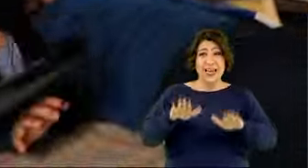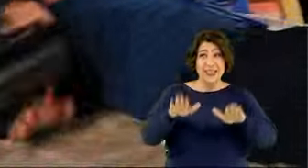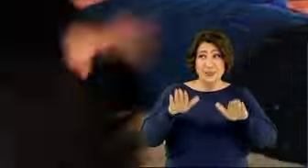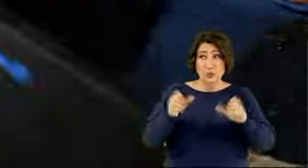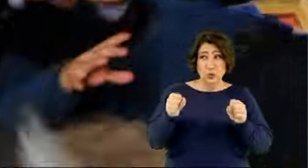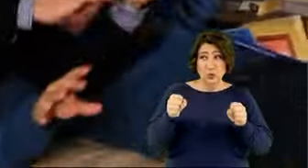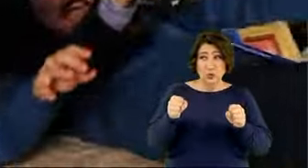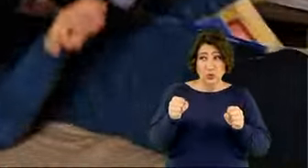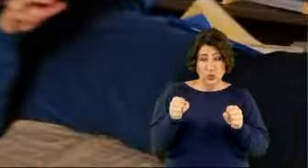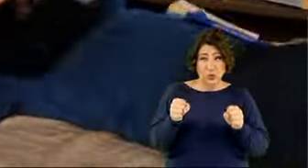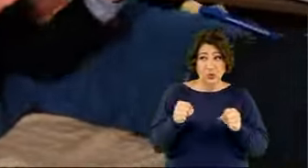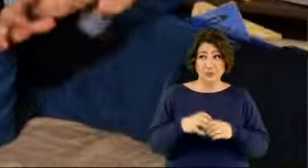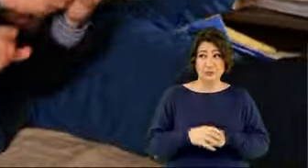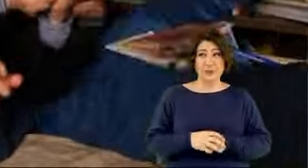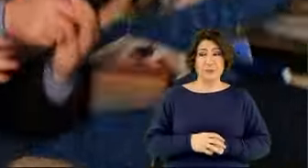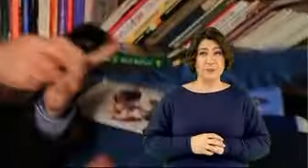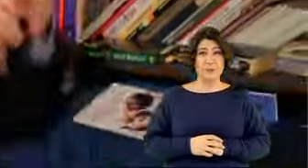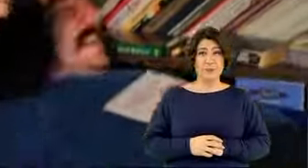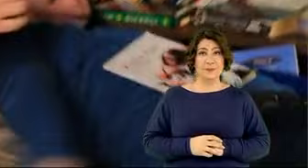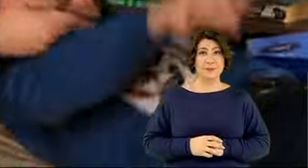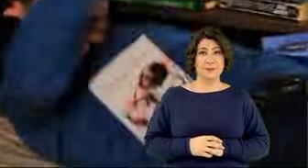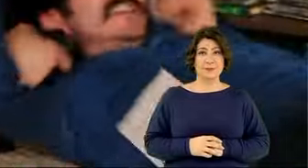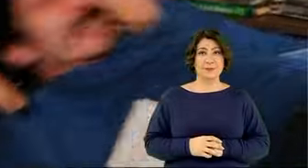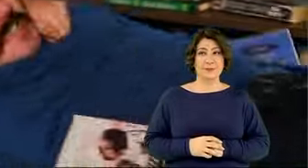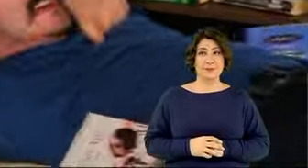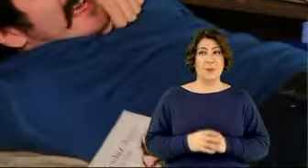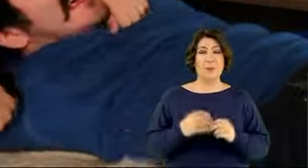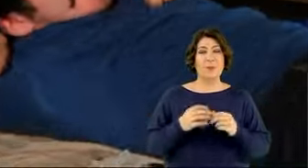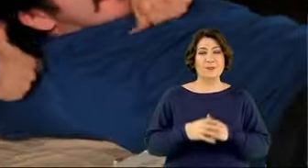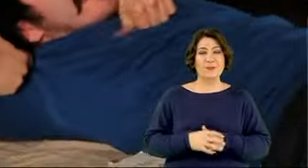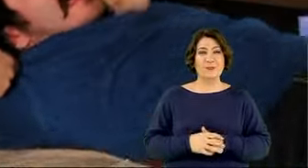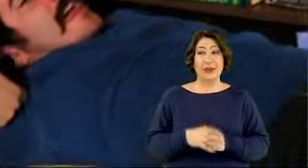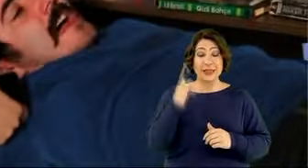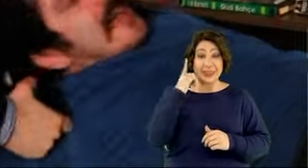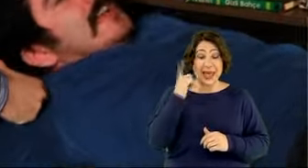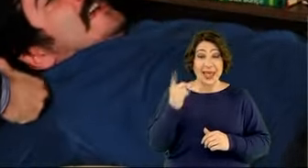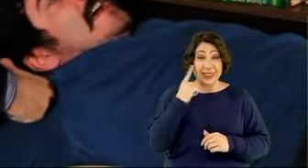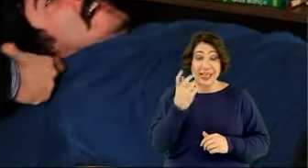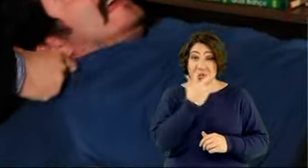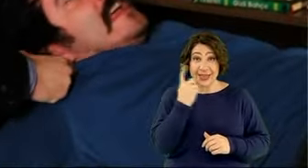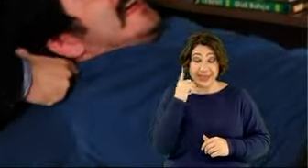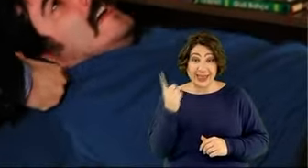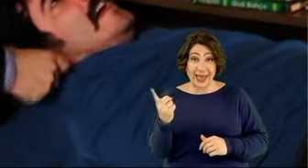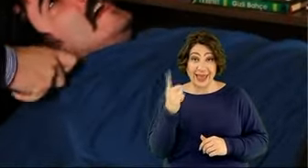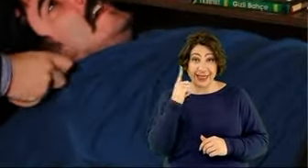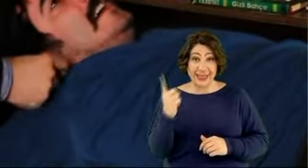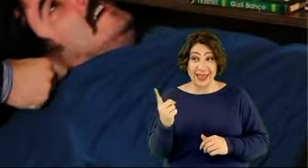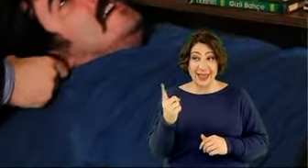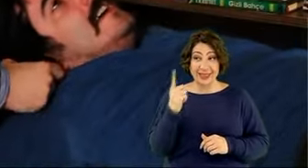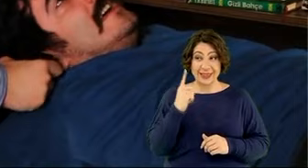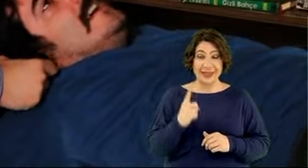tut, tut. Dur, dur, dinle. Dinle, dinle,